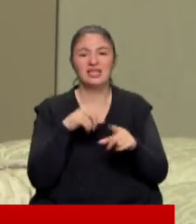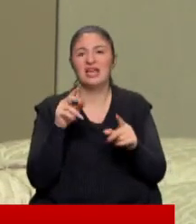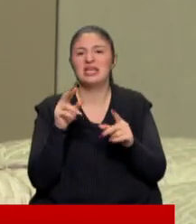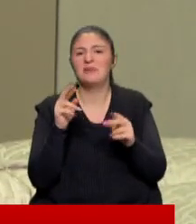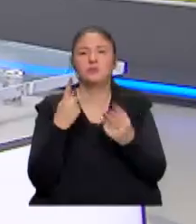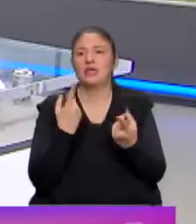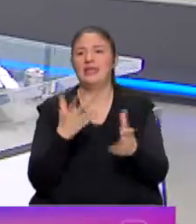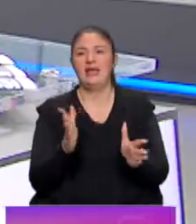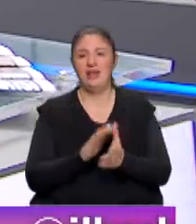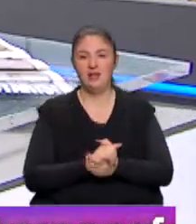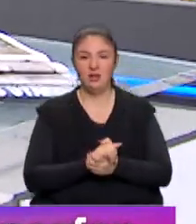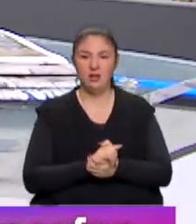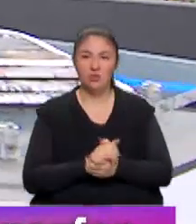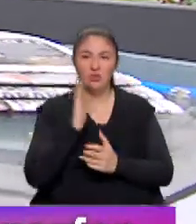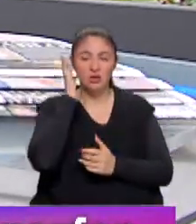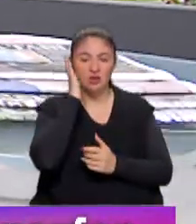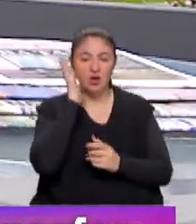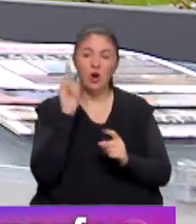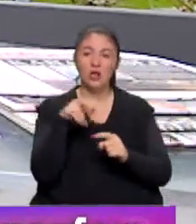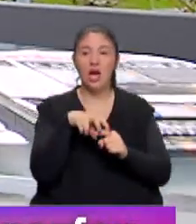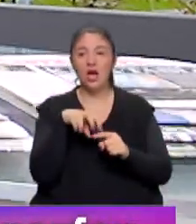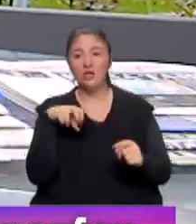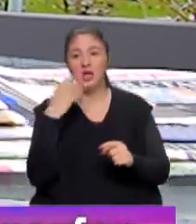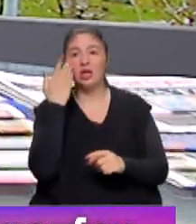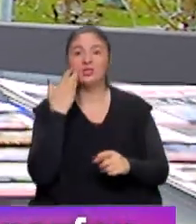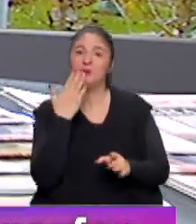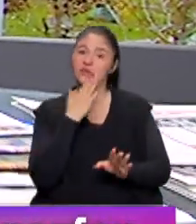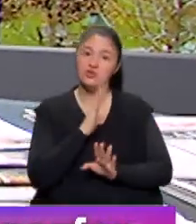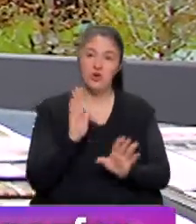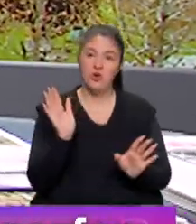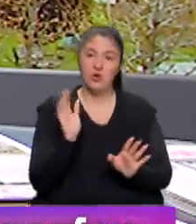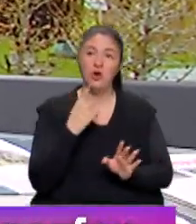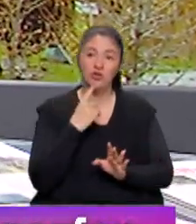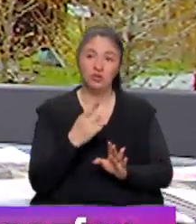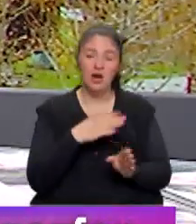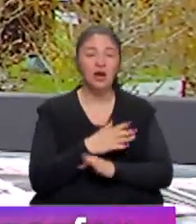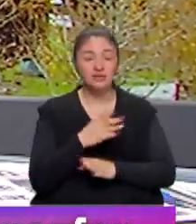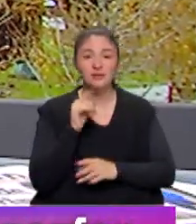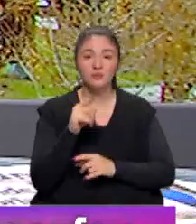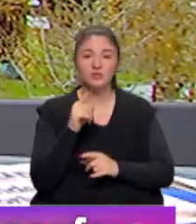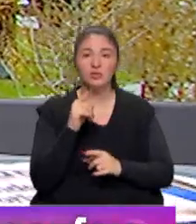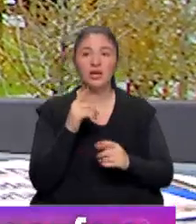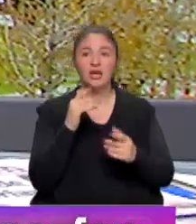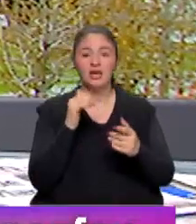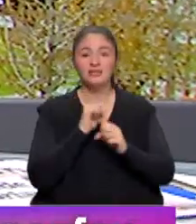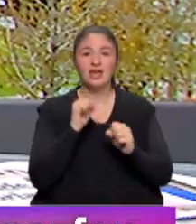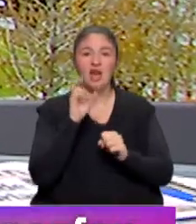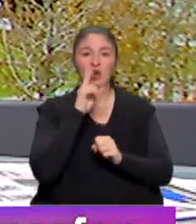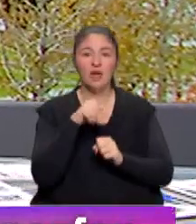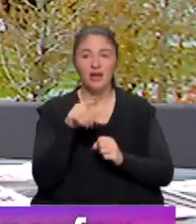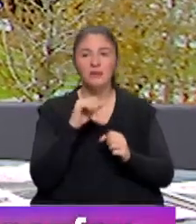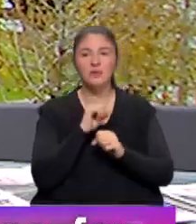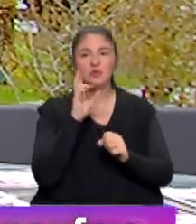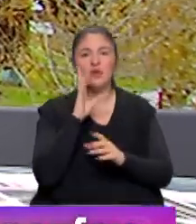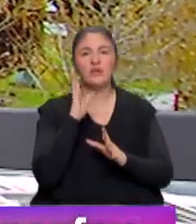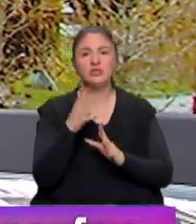değil. Öyle kenara çekilip izlemek yok diyor aslında buradaki mağdurlar. Mağdurlarla ilgili